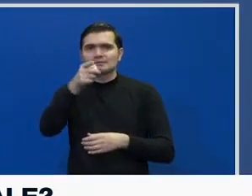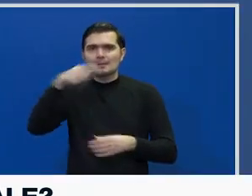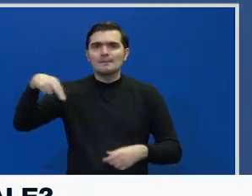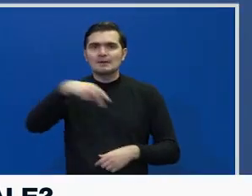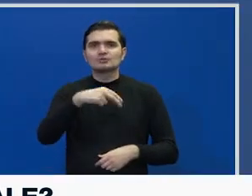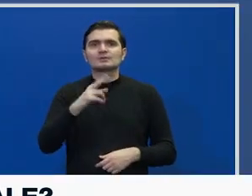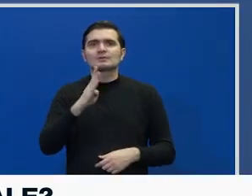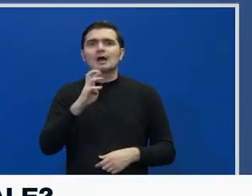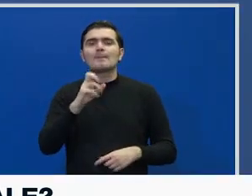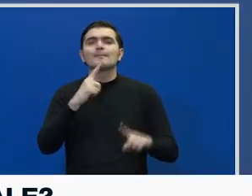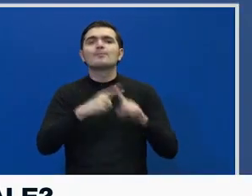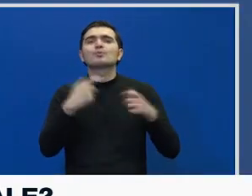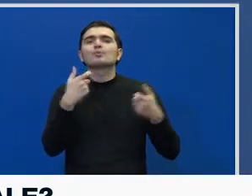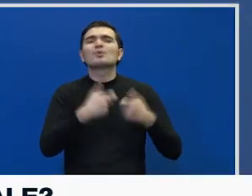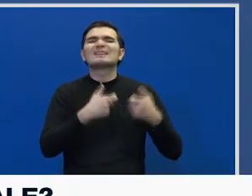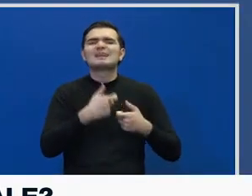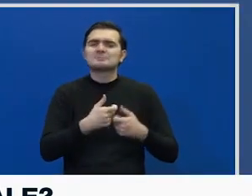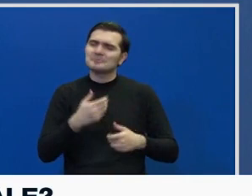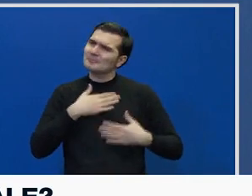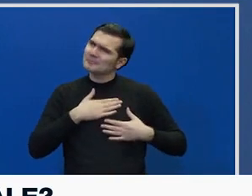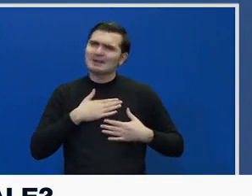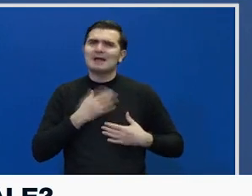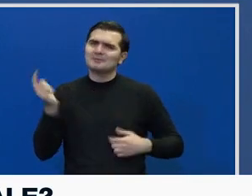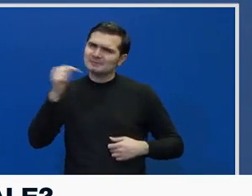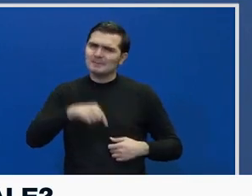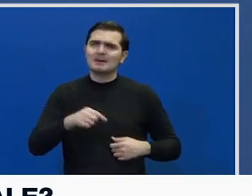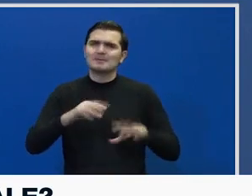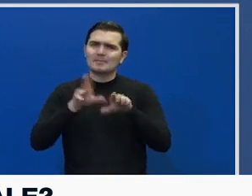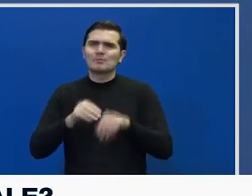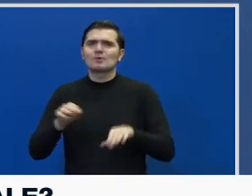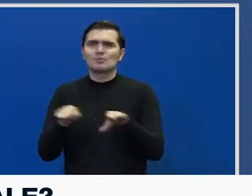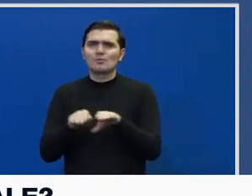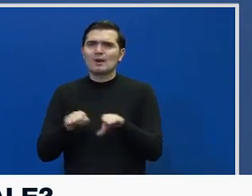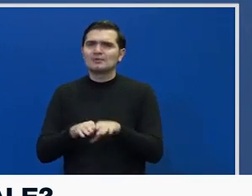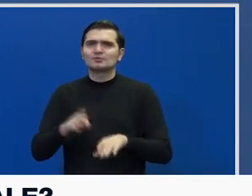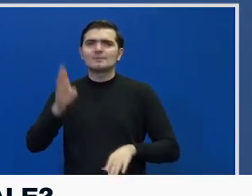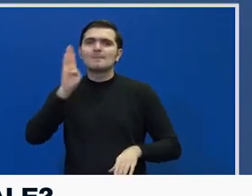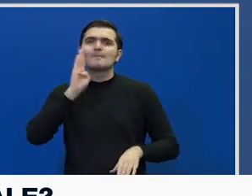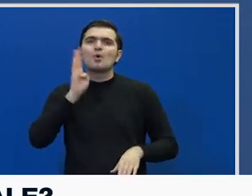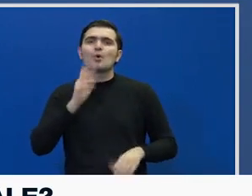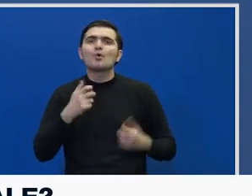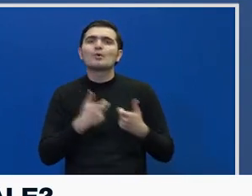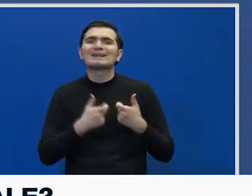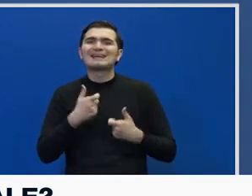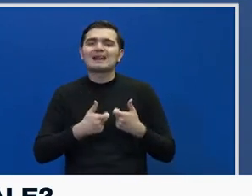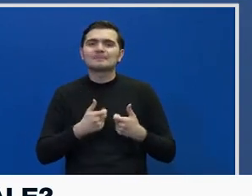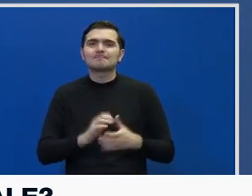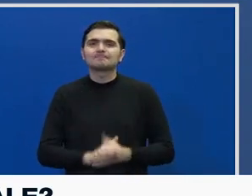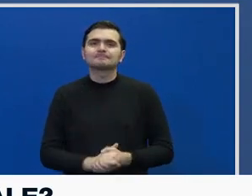duc cu oricare dintre colegii mei cu mare drag și pe care fiecare în parte îl sprijin, pentru